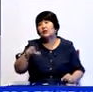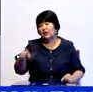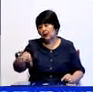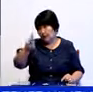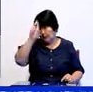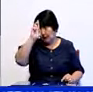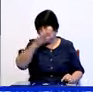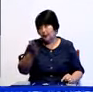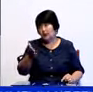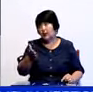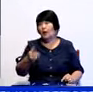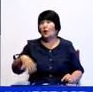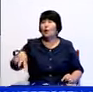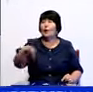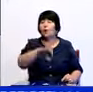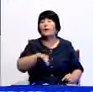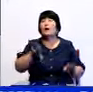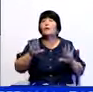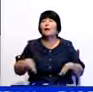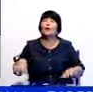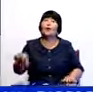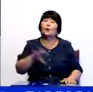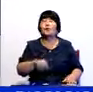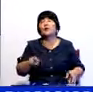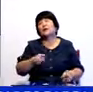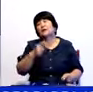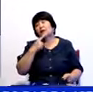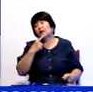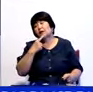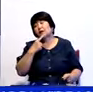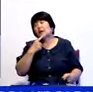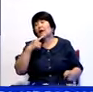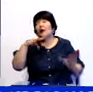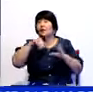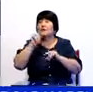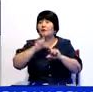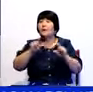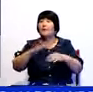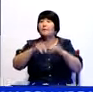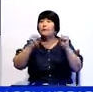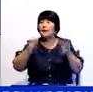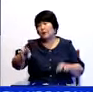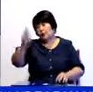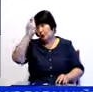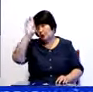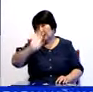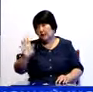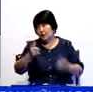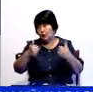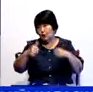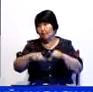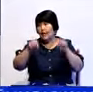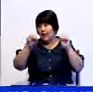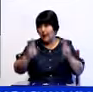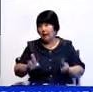мемлекет өңірлердің барлық орталықтарында дағдарыс орталықтары арқылы немесе мамандандырылған үкіметтік емес ұйымдар арқылы